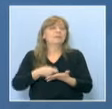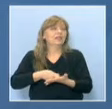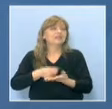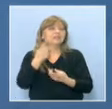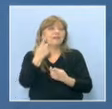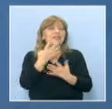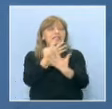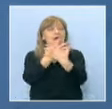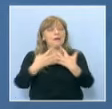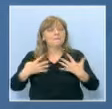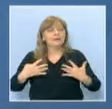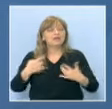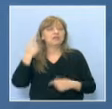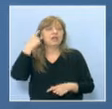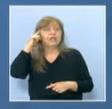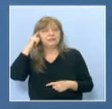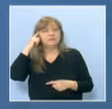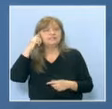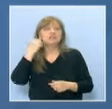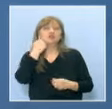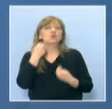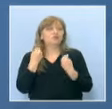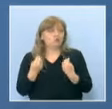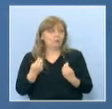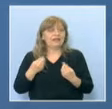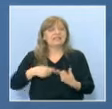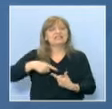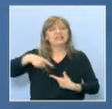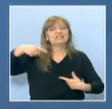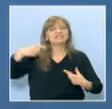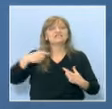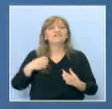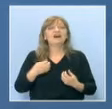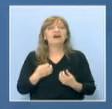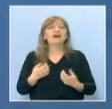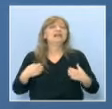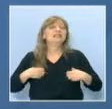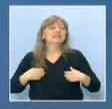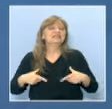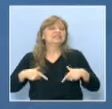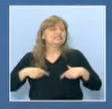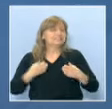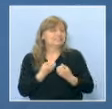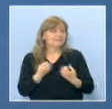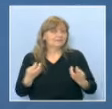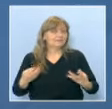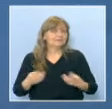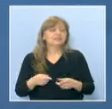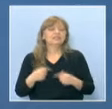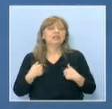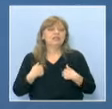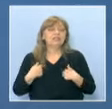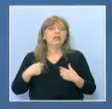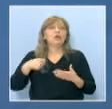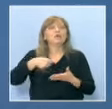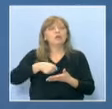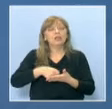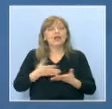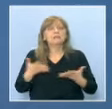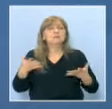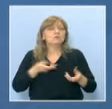се развива растителността, т.е. това не е еднократна инвестиция, просто за да реализираме едни събрани пари. Ни полагаме